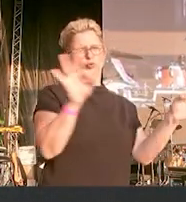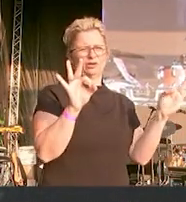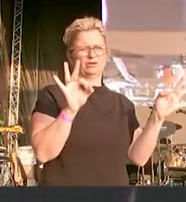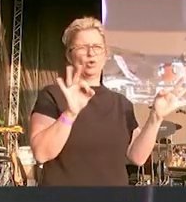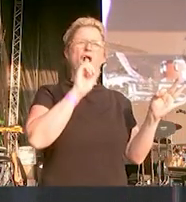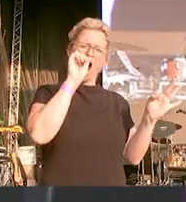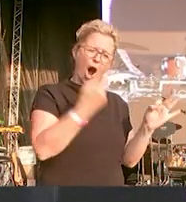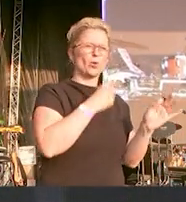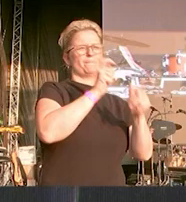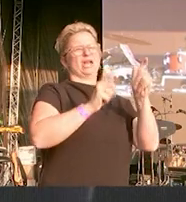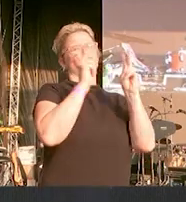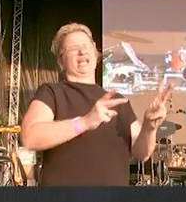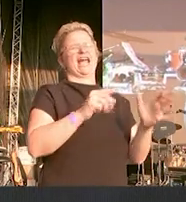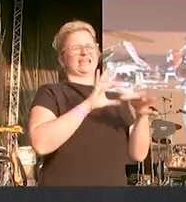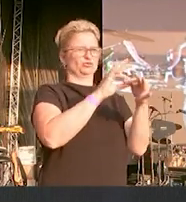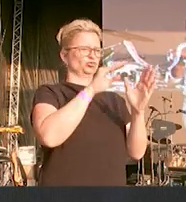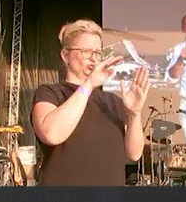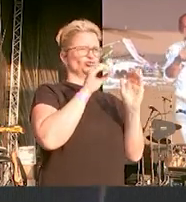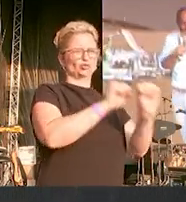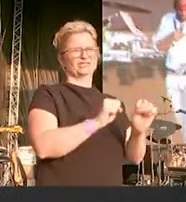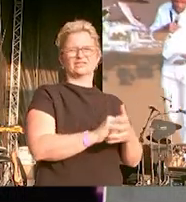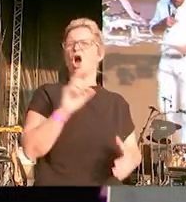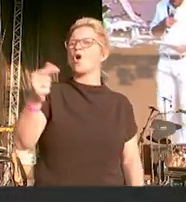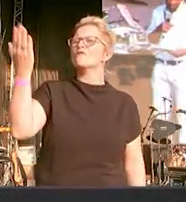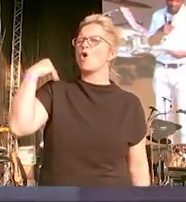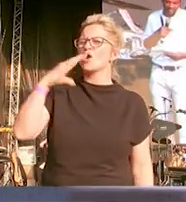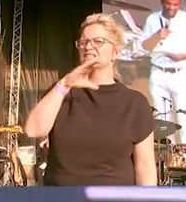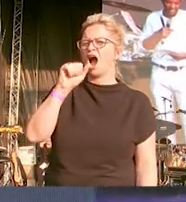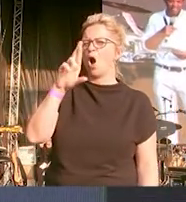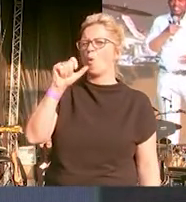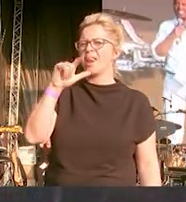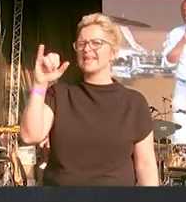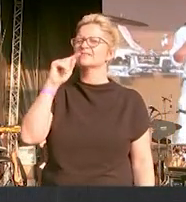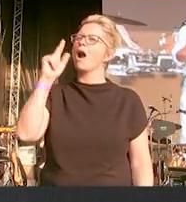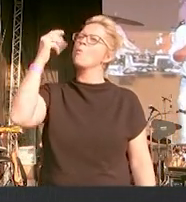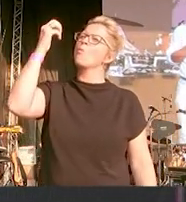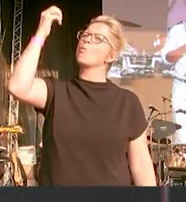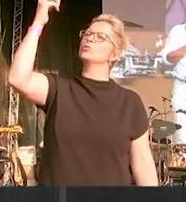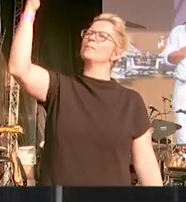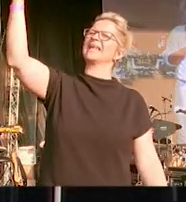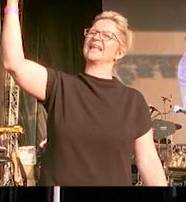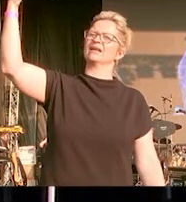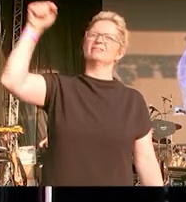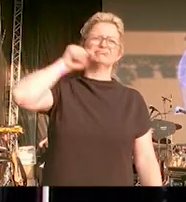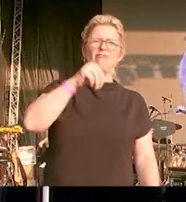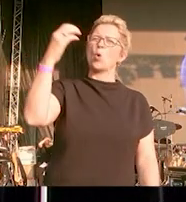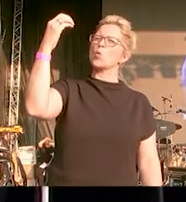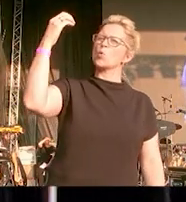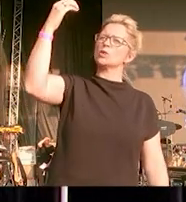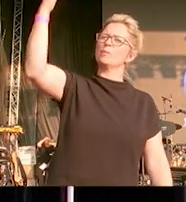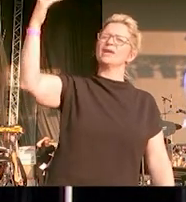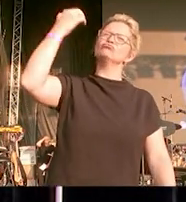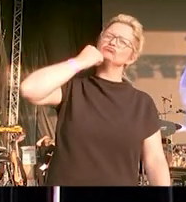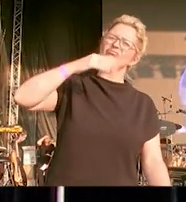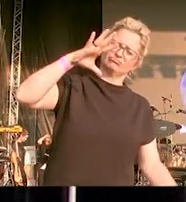Menschenrechte. Deshalb, Caroline hat auch eben von Utopien gesprochen, lasst uns weiter gemeinsam an dieser Utopie arbeiten,